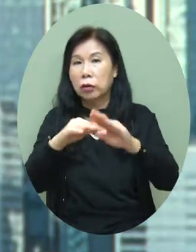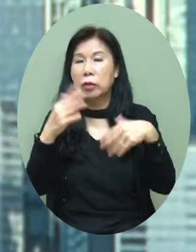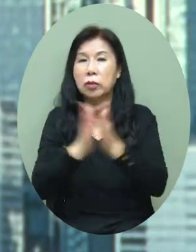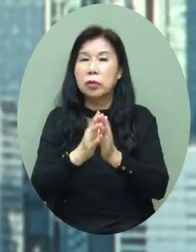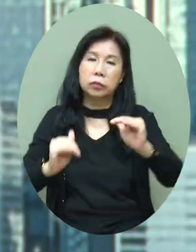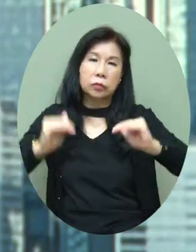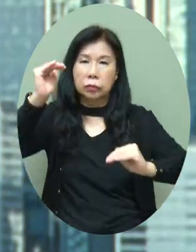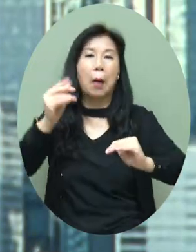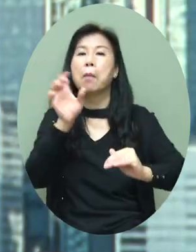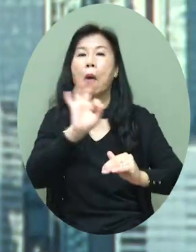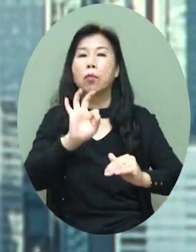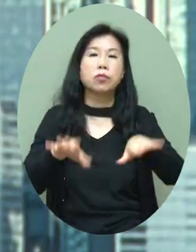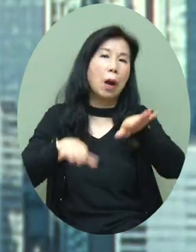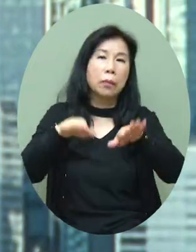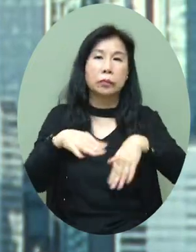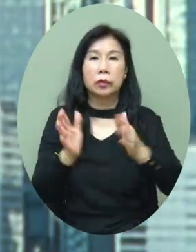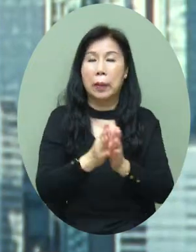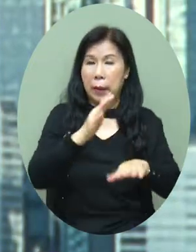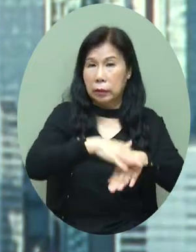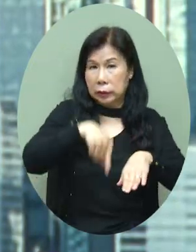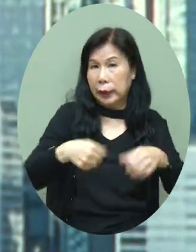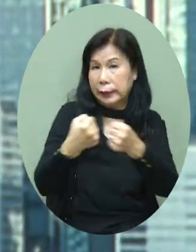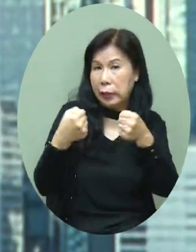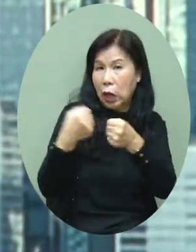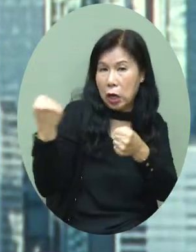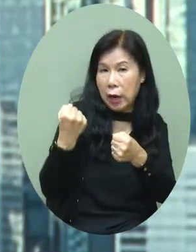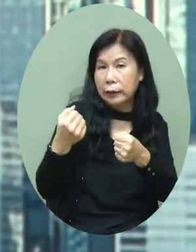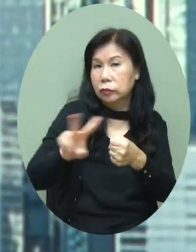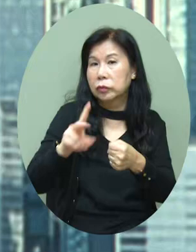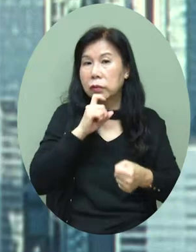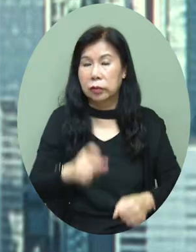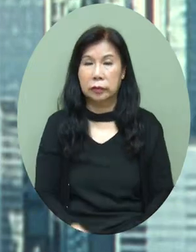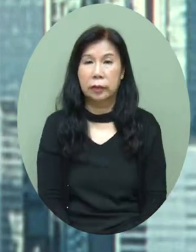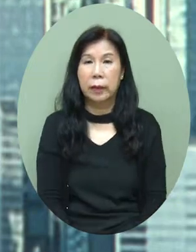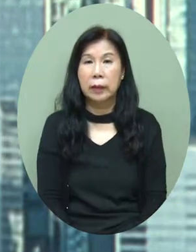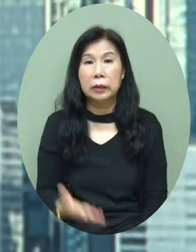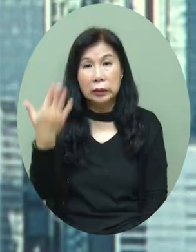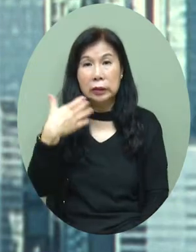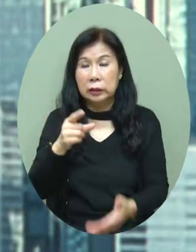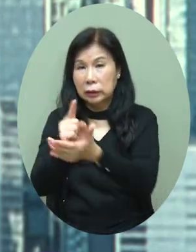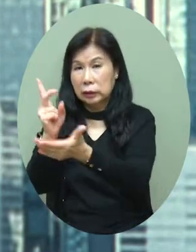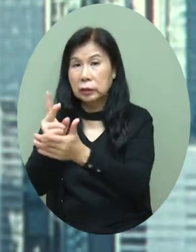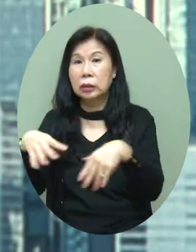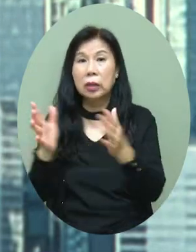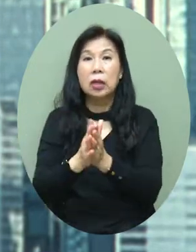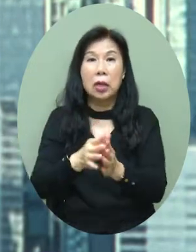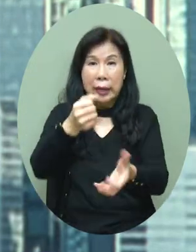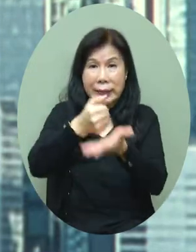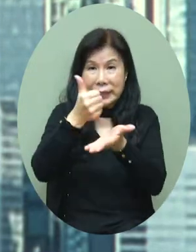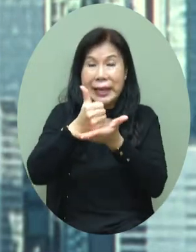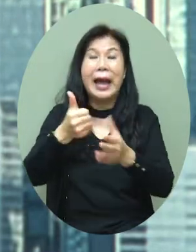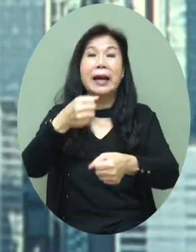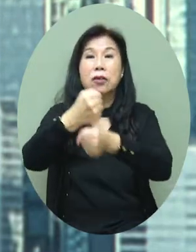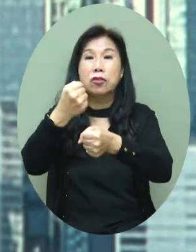大嘅落差嘅。我哋其實都係存在嗰個競爭力嘅。咁呢個亦都從我哋每一次我哋做一啲職位嘅招聘呢，我哋其